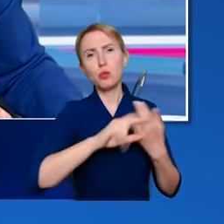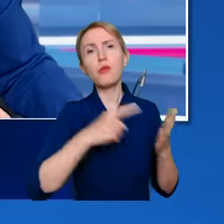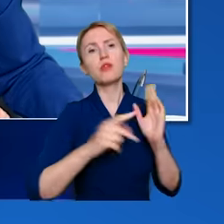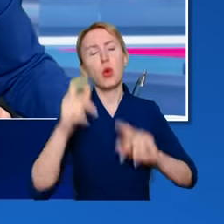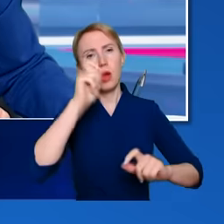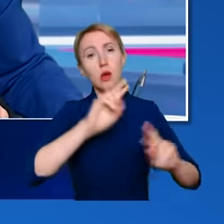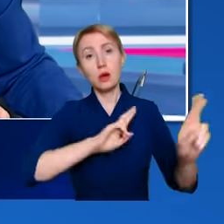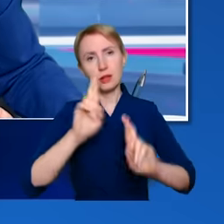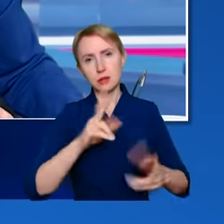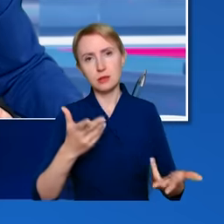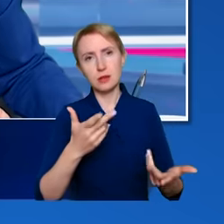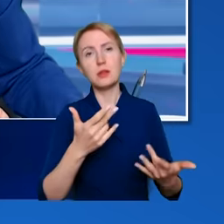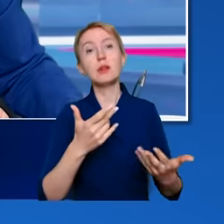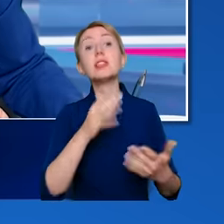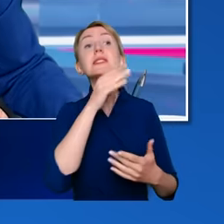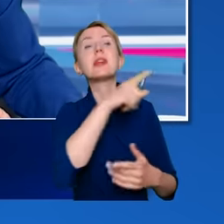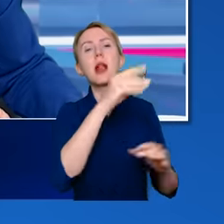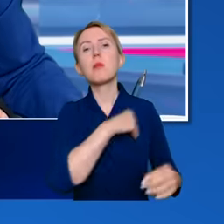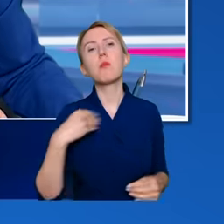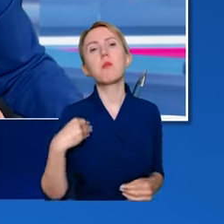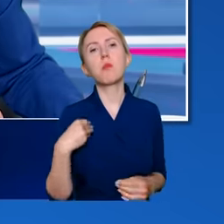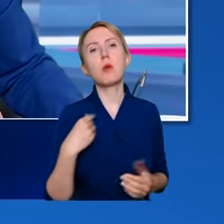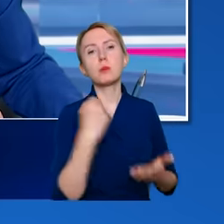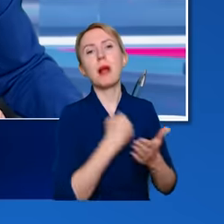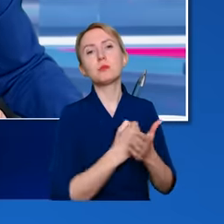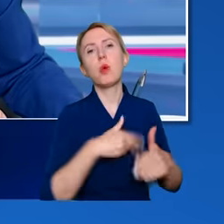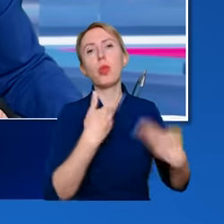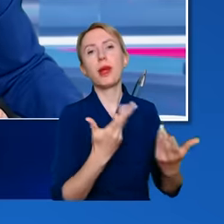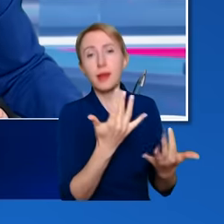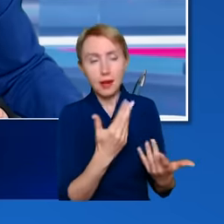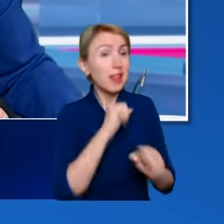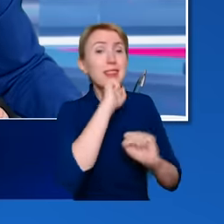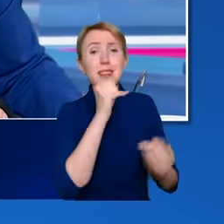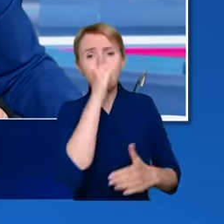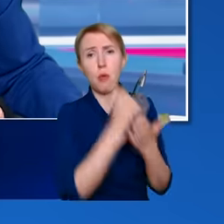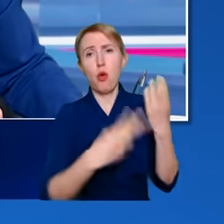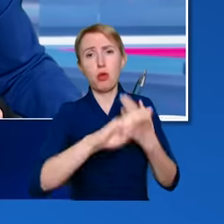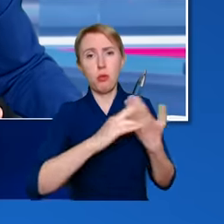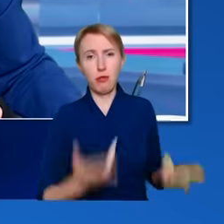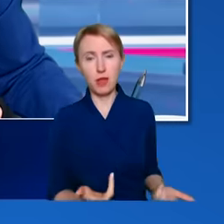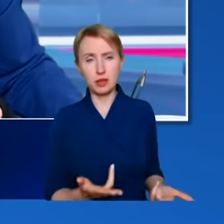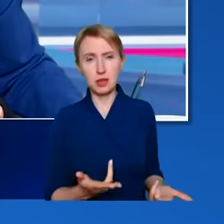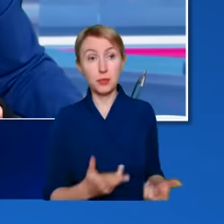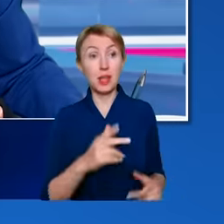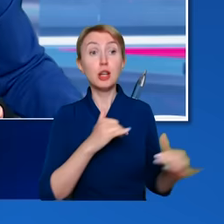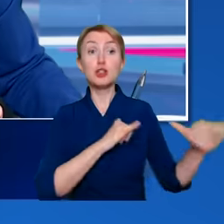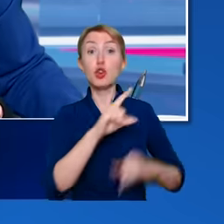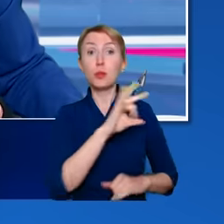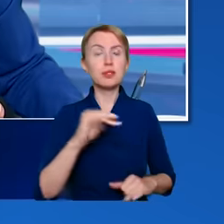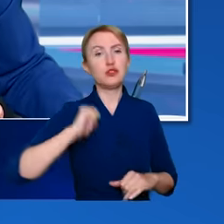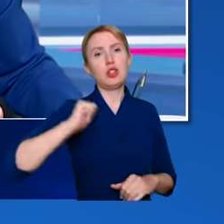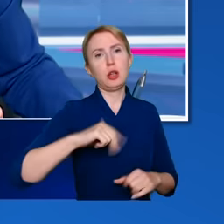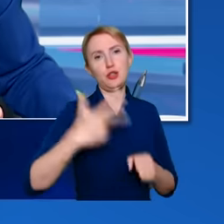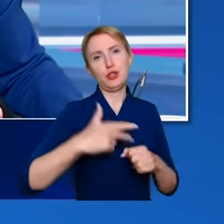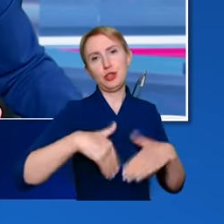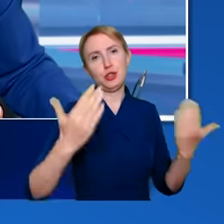interpelacji. Ile w Izraelu polskich paszportów się wydaje? I nikt nie jest w stanie mi tego odpowiedzieć. Za Prawa i Sprawiedliwości czekałem na to 30